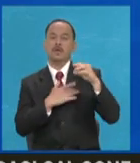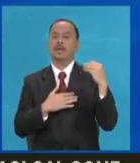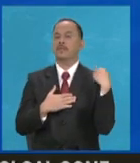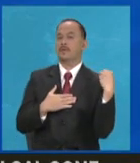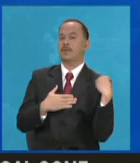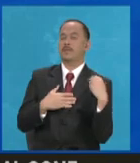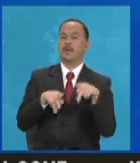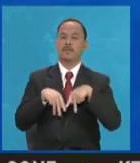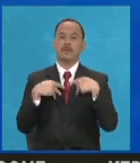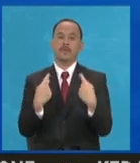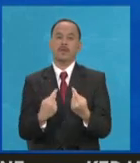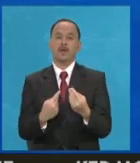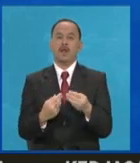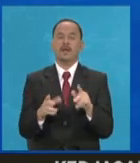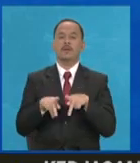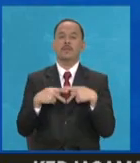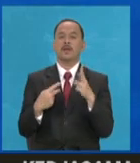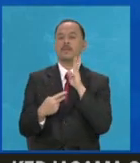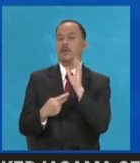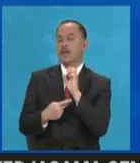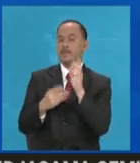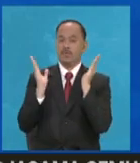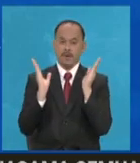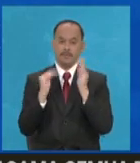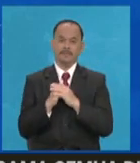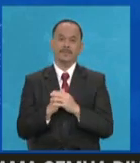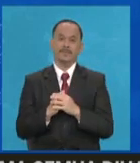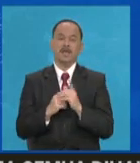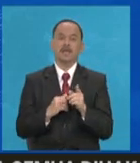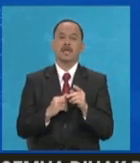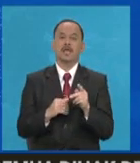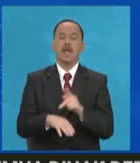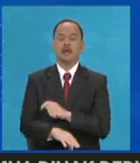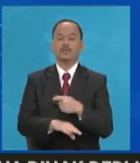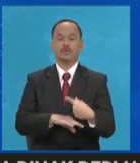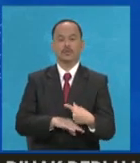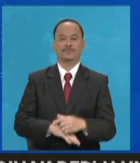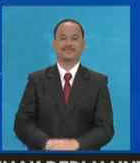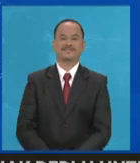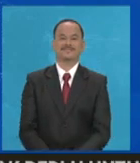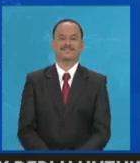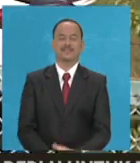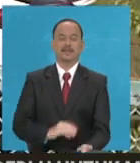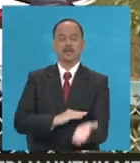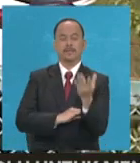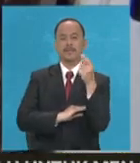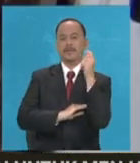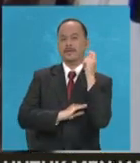pejabat pertumbuhan perkumpulan perempuan dahulu Tong pagi tadi